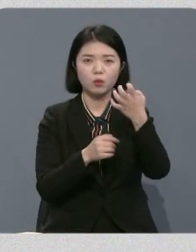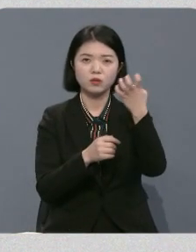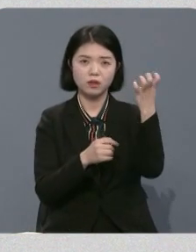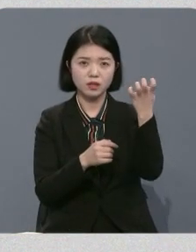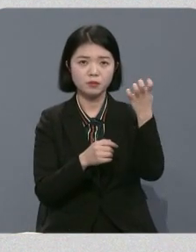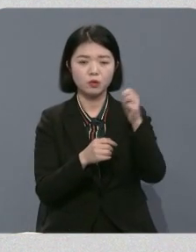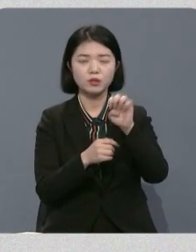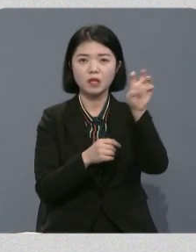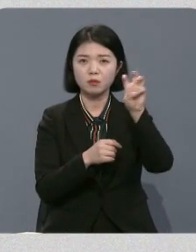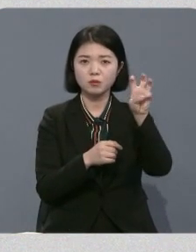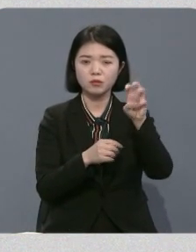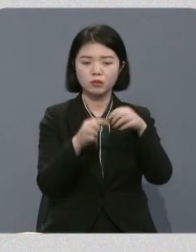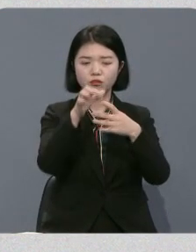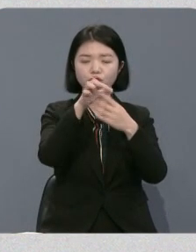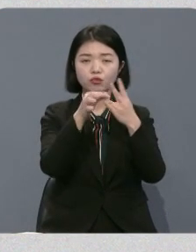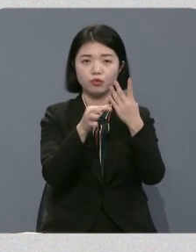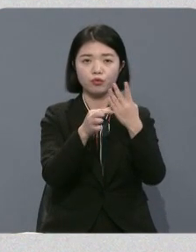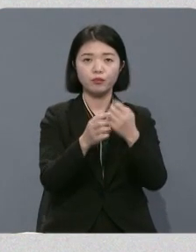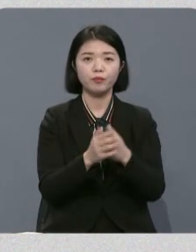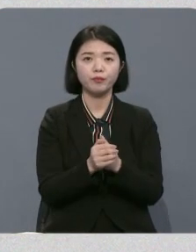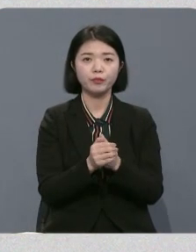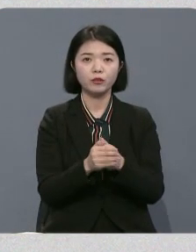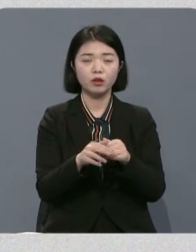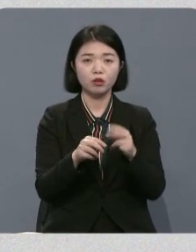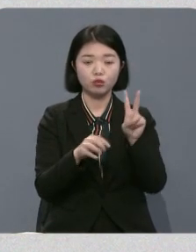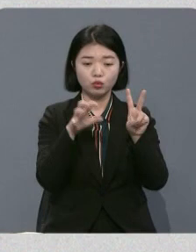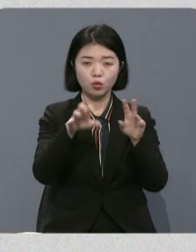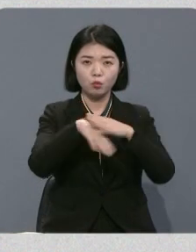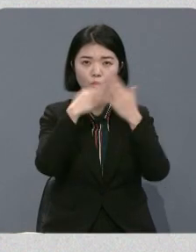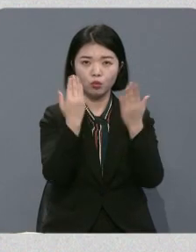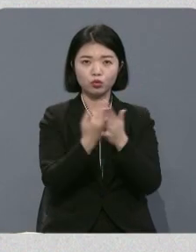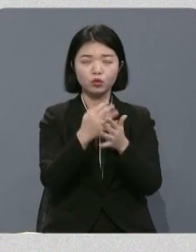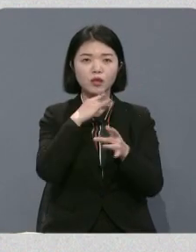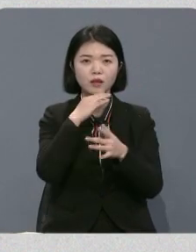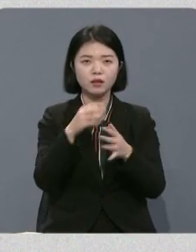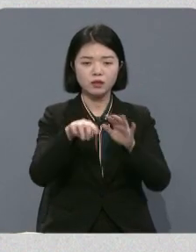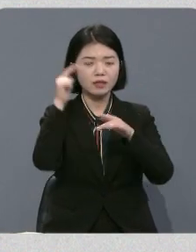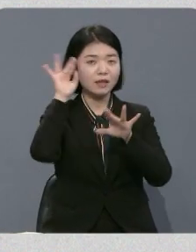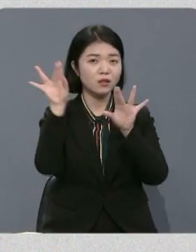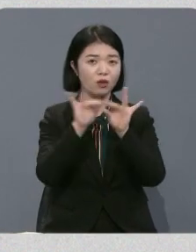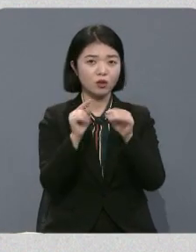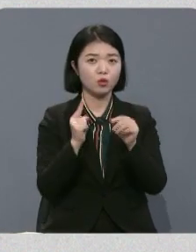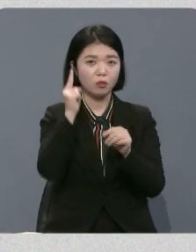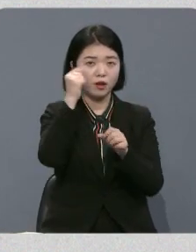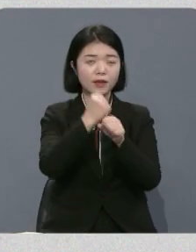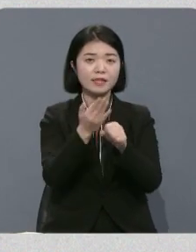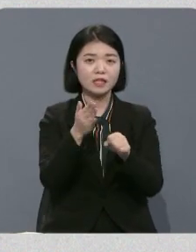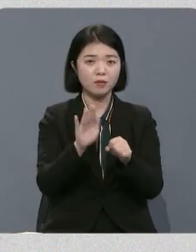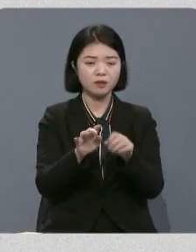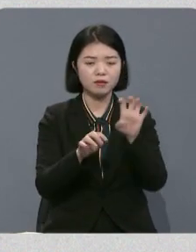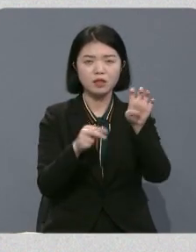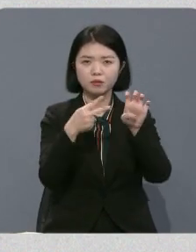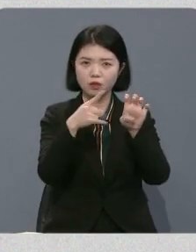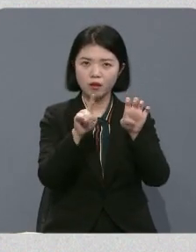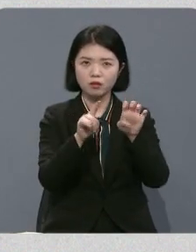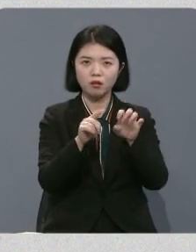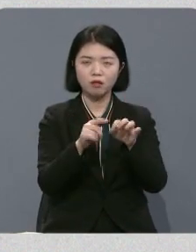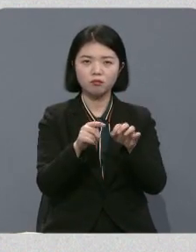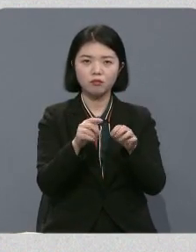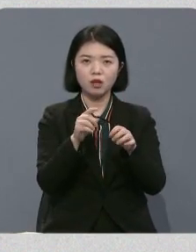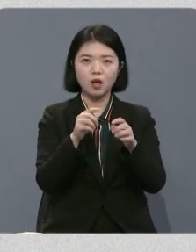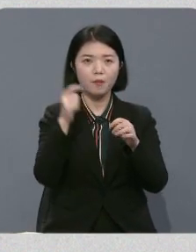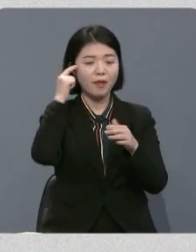30대 등이 뒤를 이었습니다 2 조사 모두 모든 연령대 에서 찬성 의견이 높았지만 40대에서 상대적으로